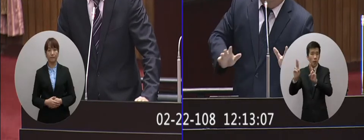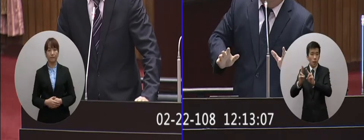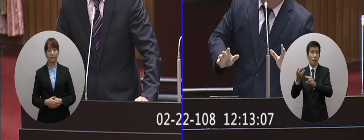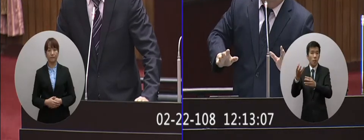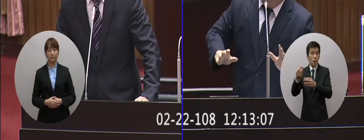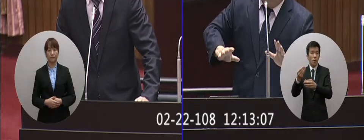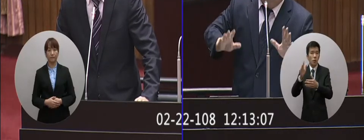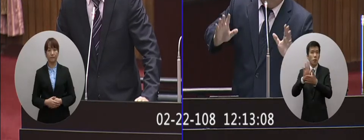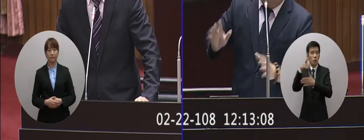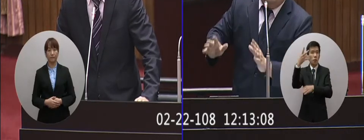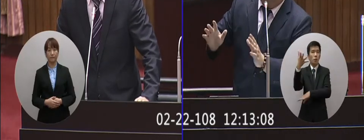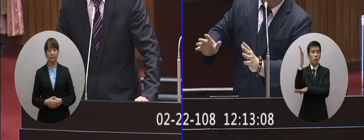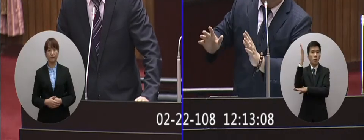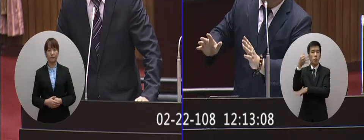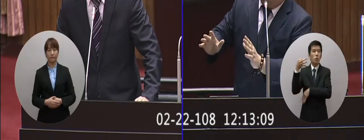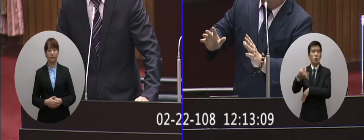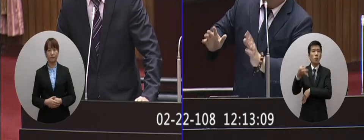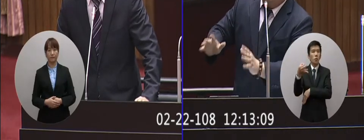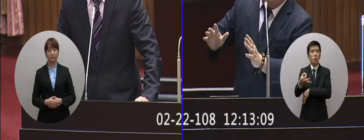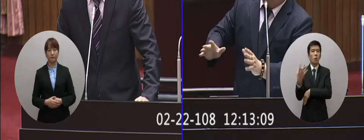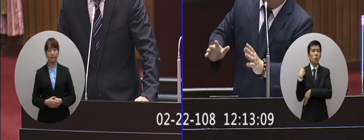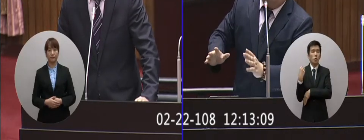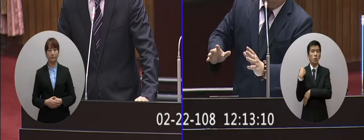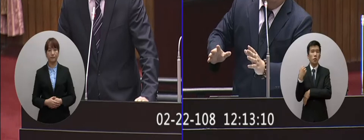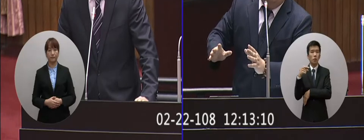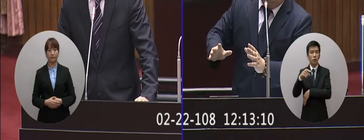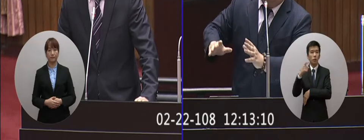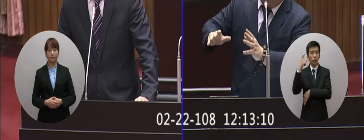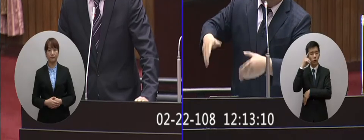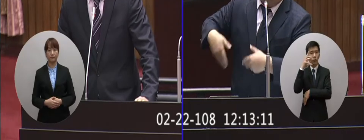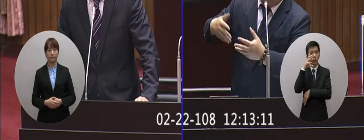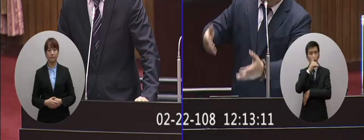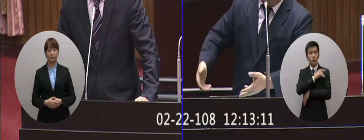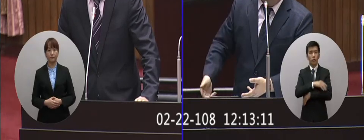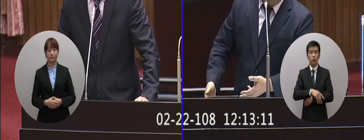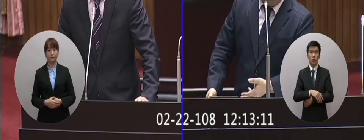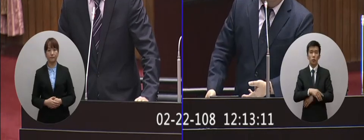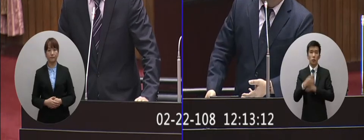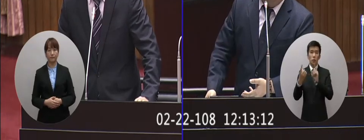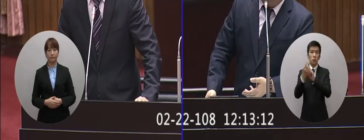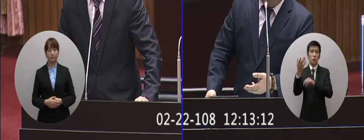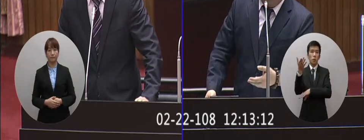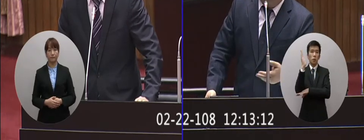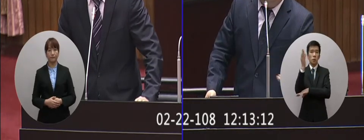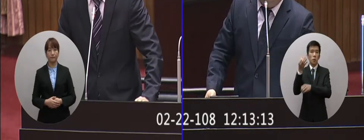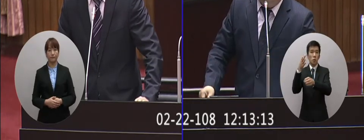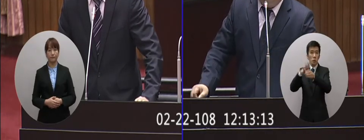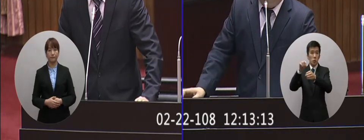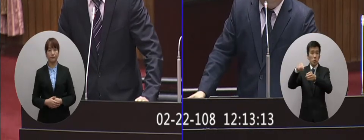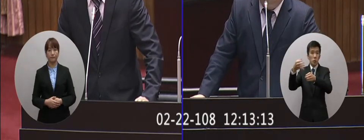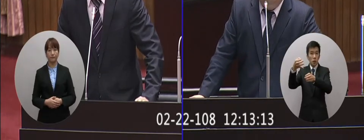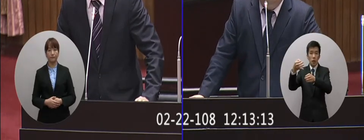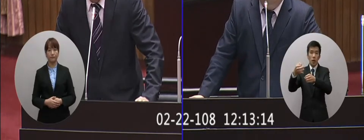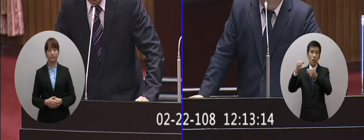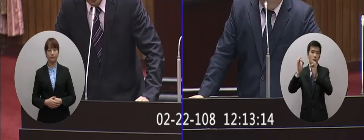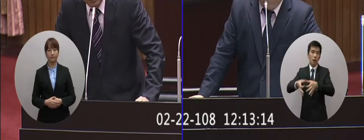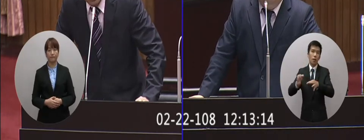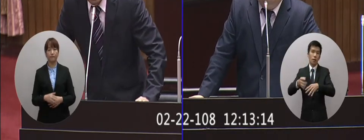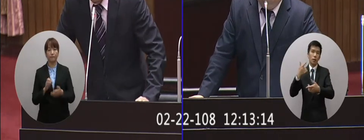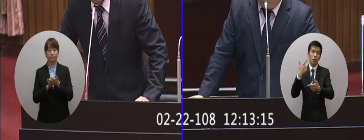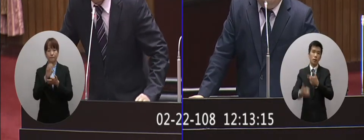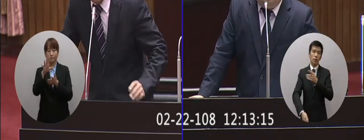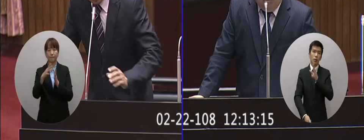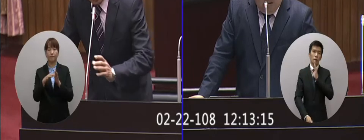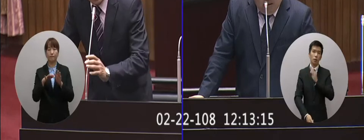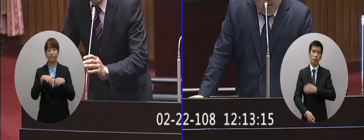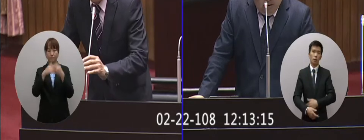这个代志，我们没有让他去做，我们不让他放宽，这个对政府的资源是浪费，是不恰当的。 那委员报